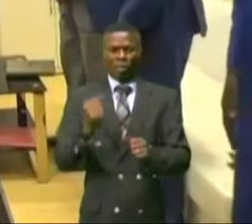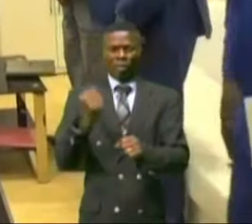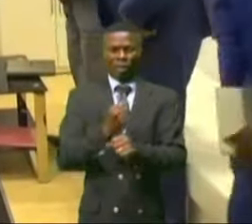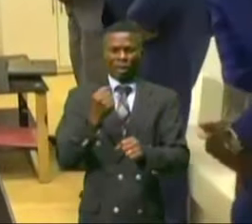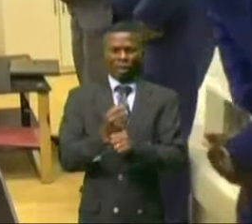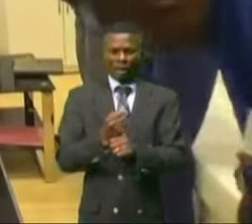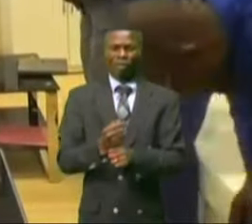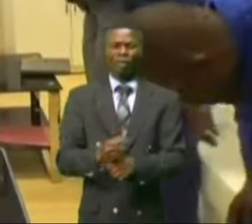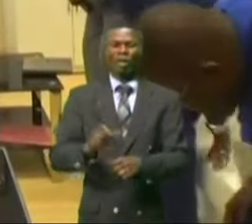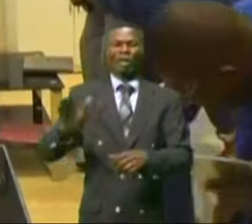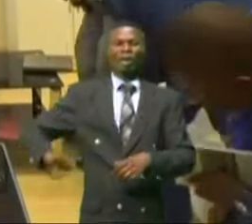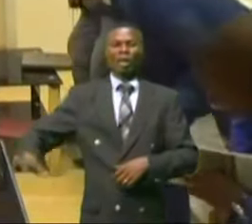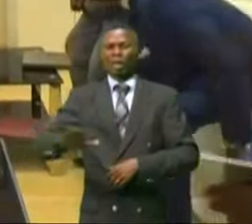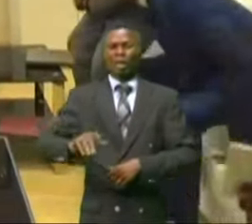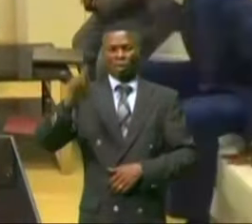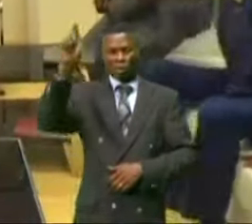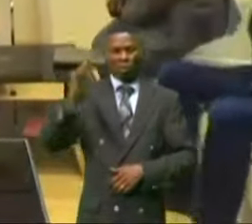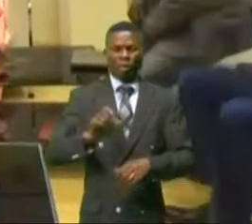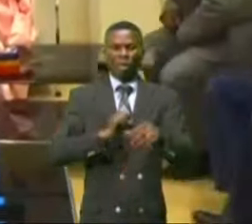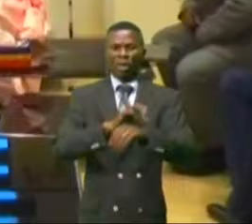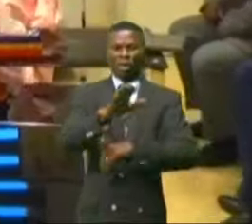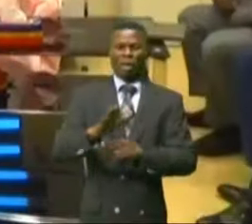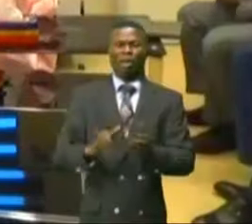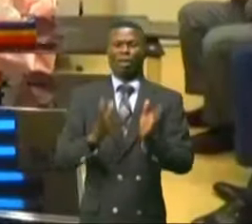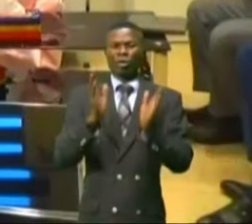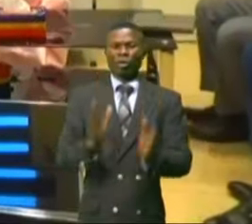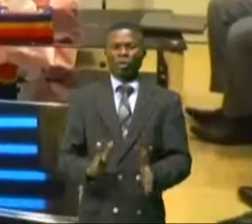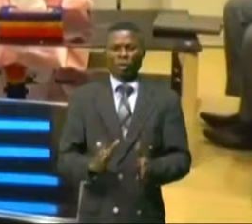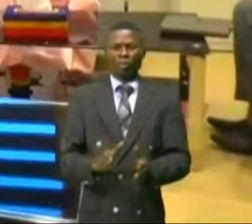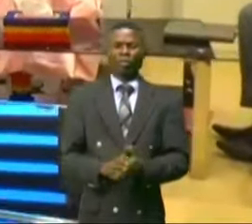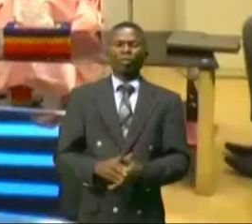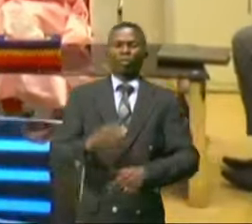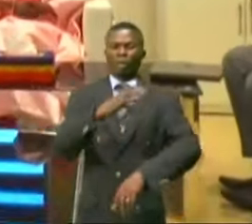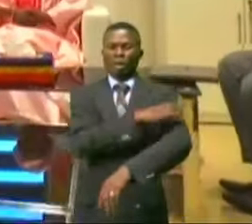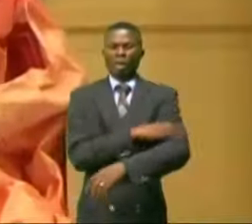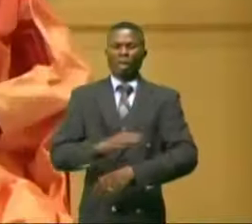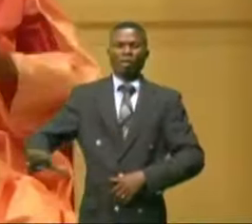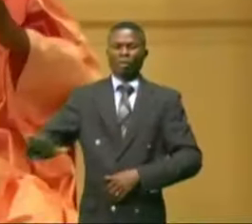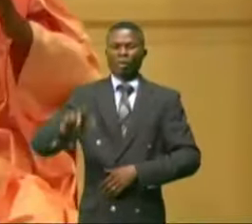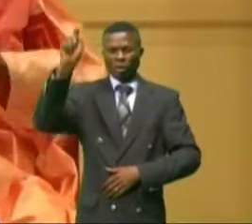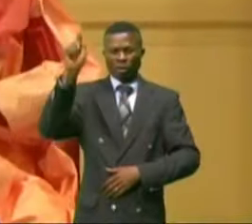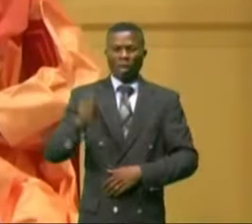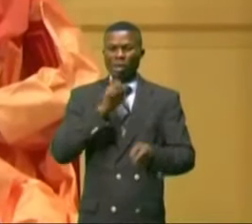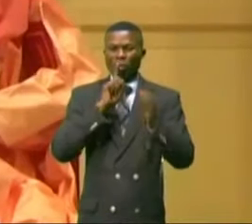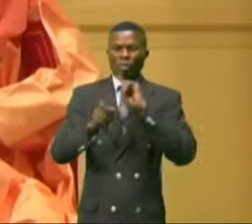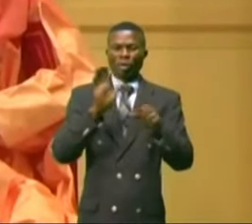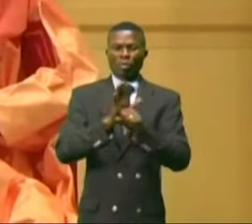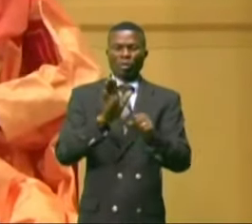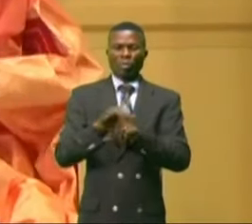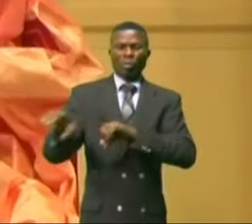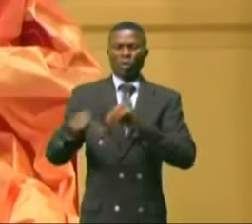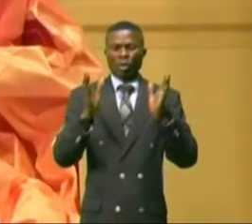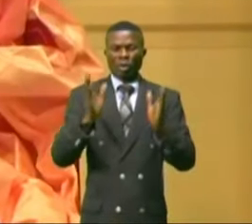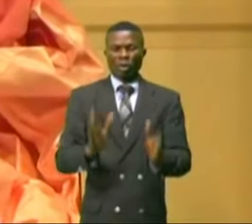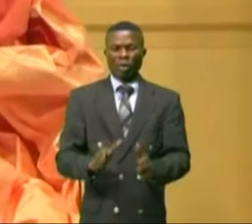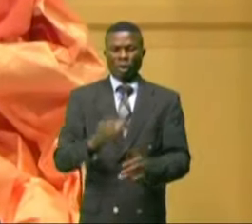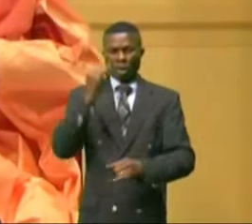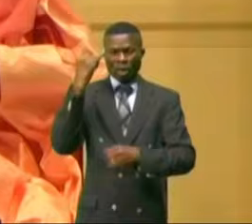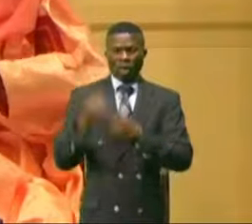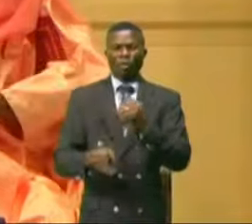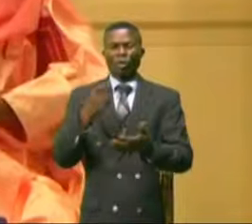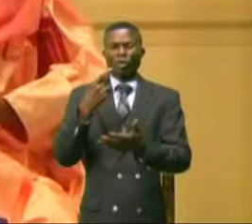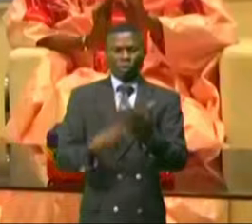C'est dans ce cadre qu'il a dépêché ses envois spéciaux en N'Djamena pour prendre langue avec différents acteurs, au menu des